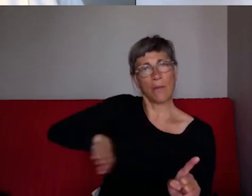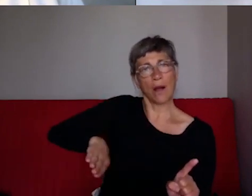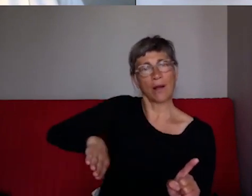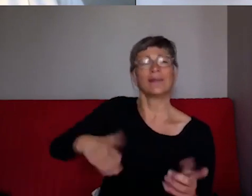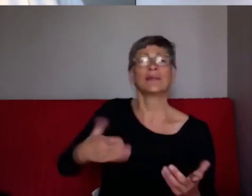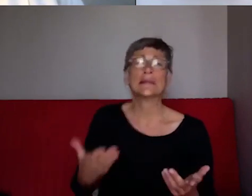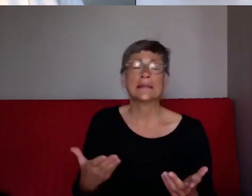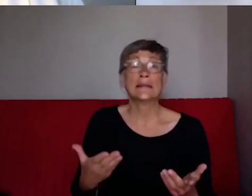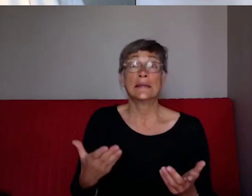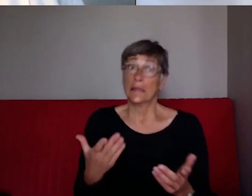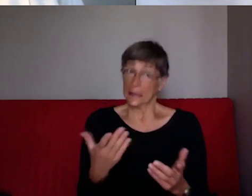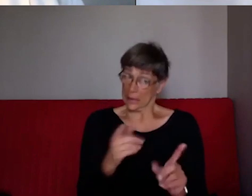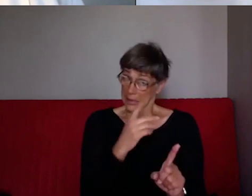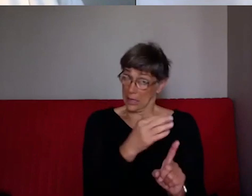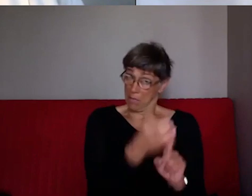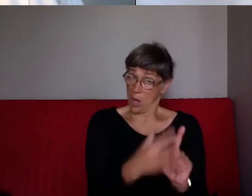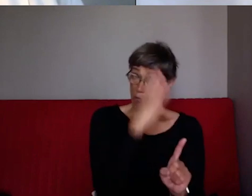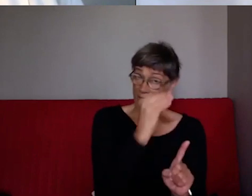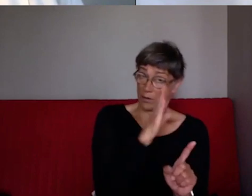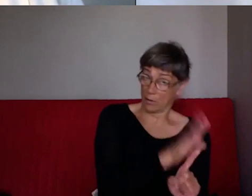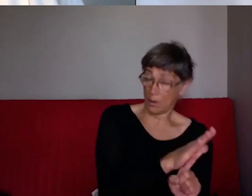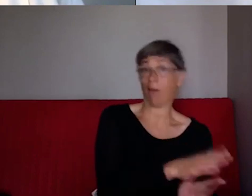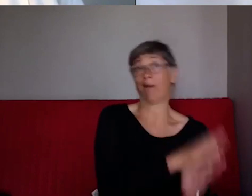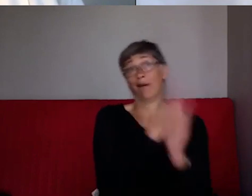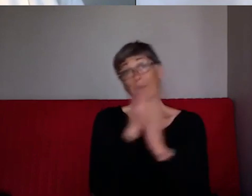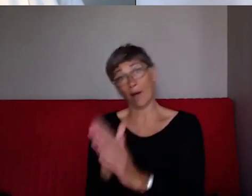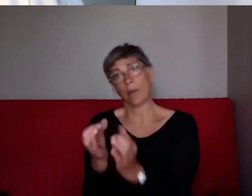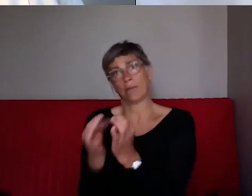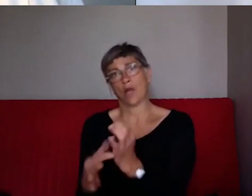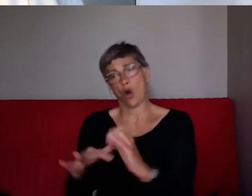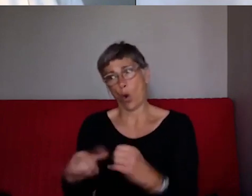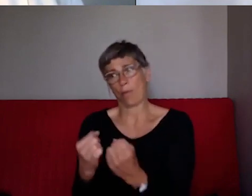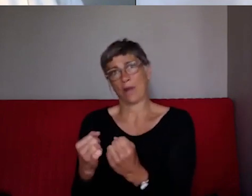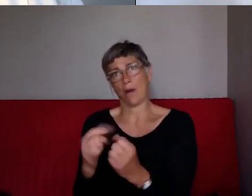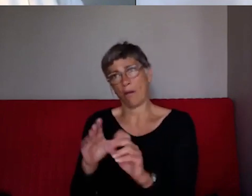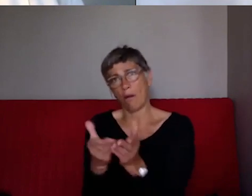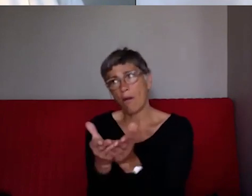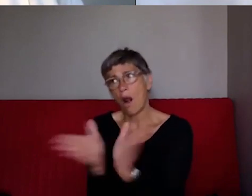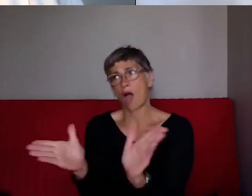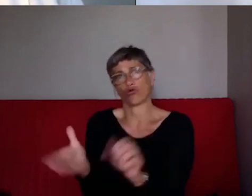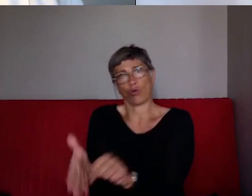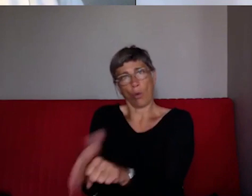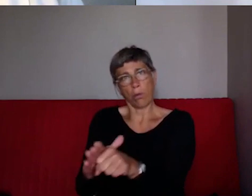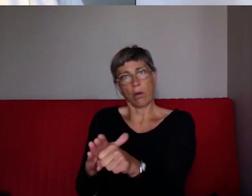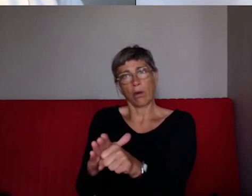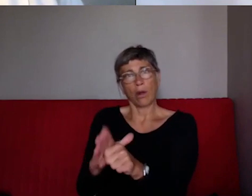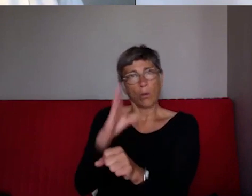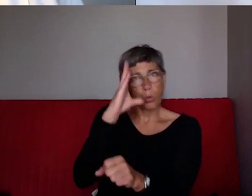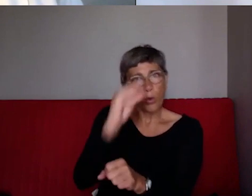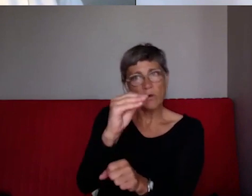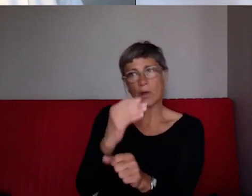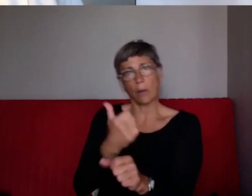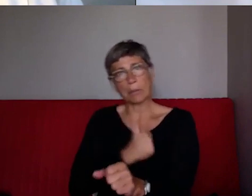différence avec le bilan de compétences, c'est que là, on aborde vraiment la personne elle-même, ce qu'elle souhaite faire, son